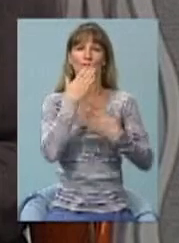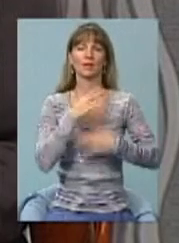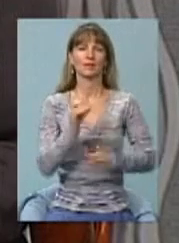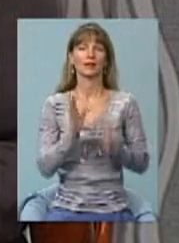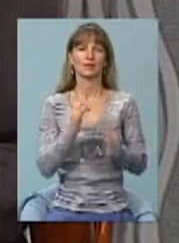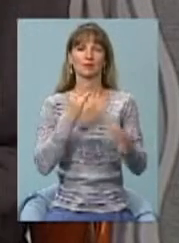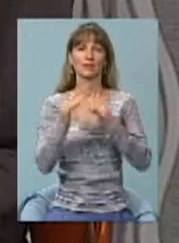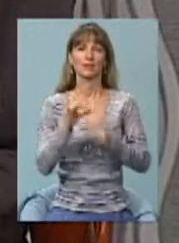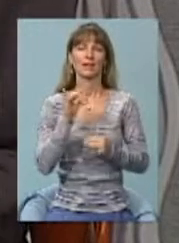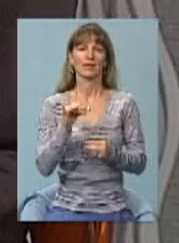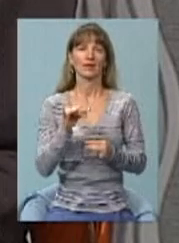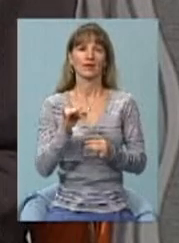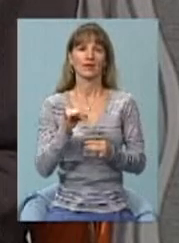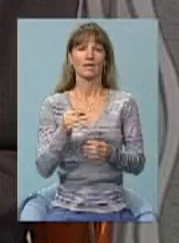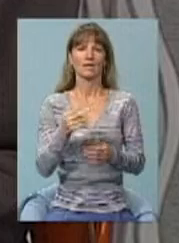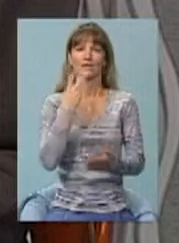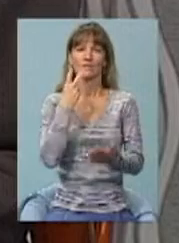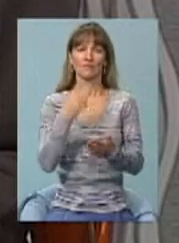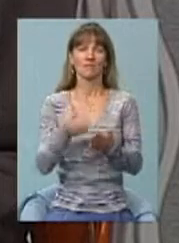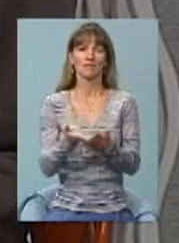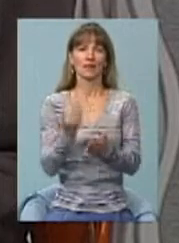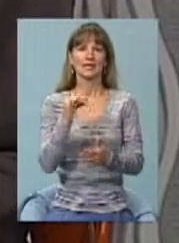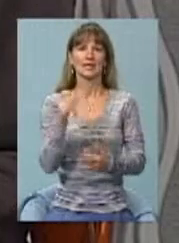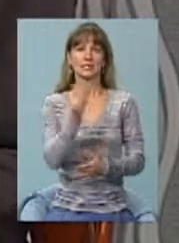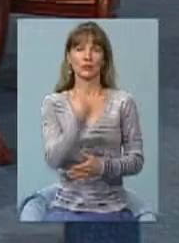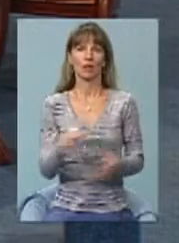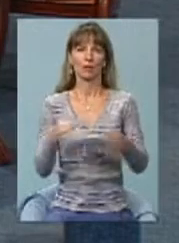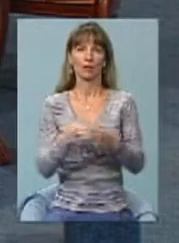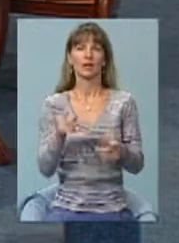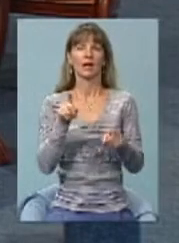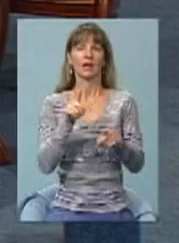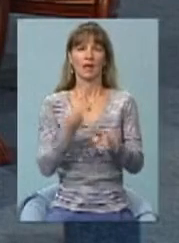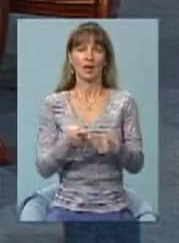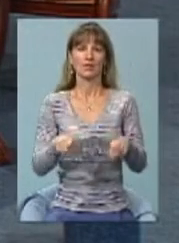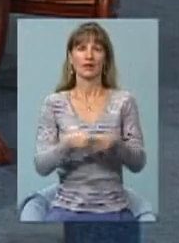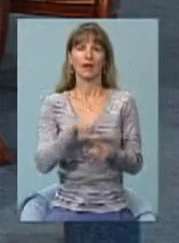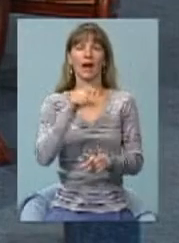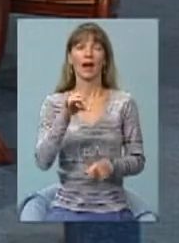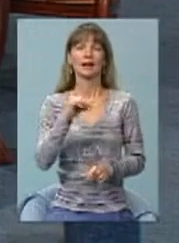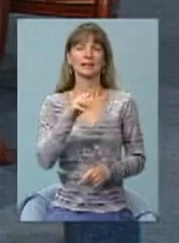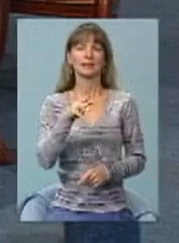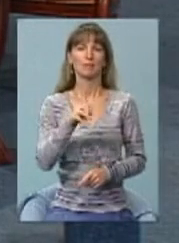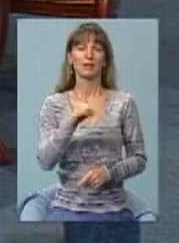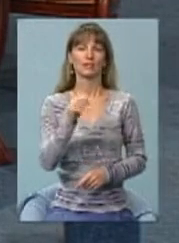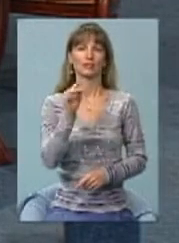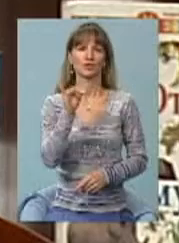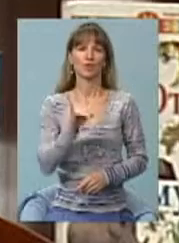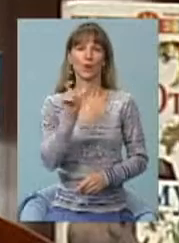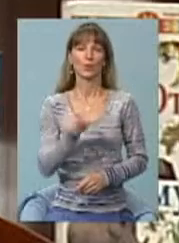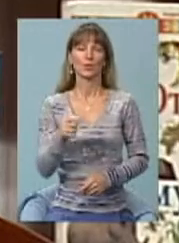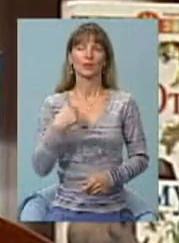тільки спілкуватися, а й виділятися у натовпі. І це є харизматичними людьми. Як ти вважаєш, Діанко, що це за риса характеру, така як